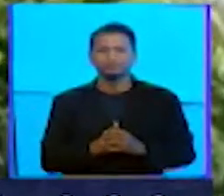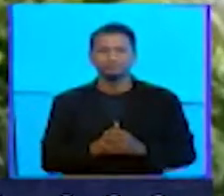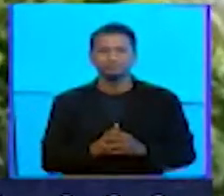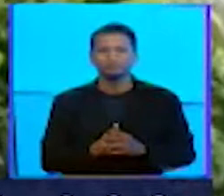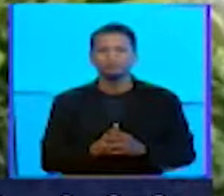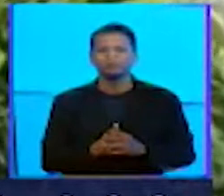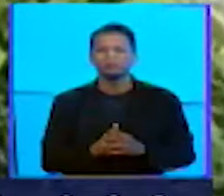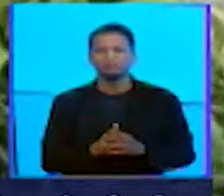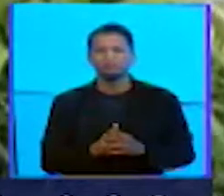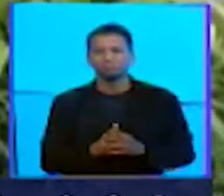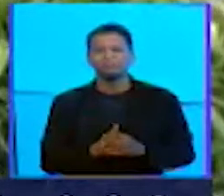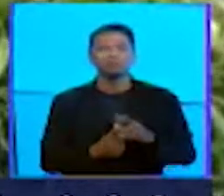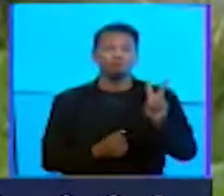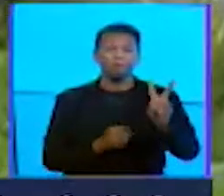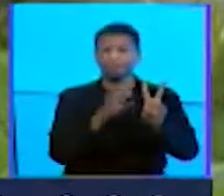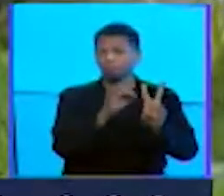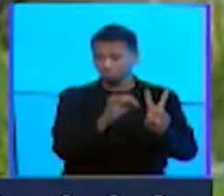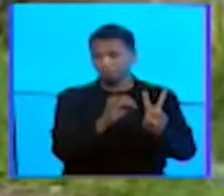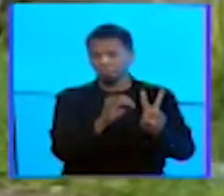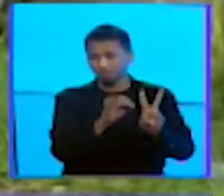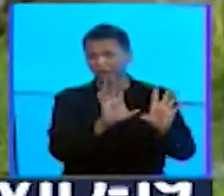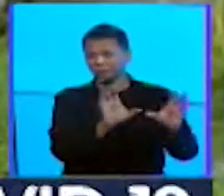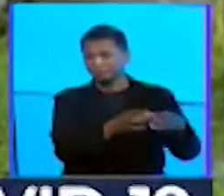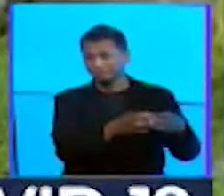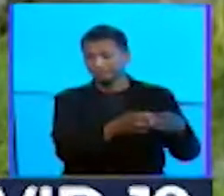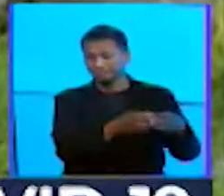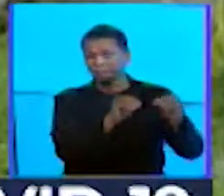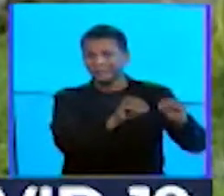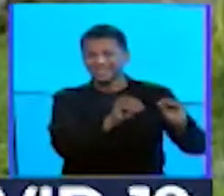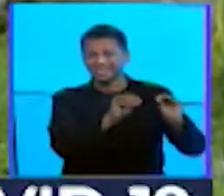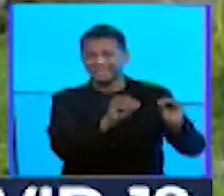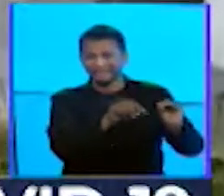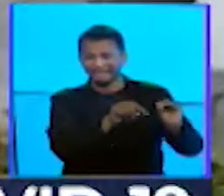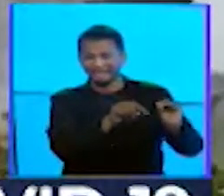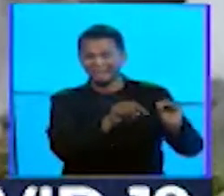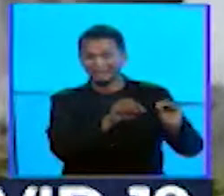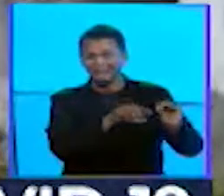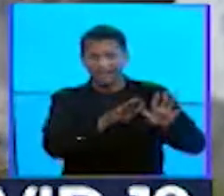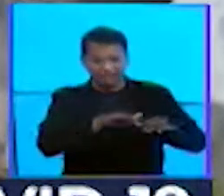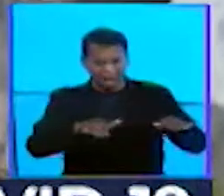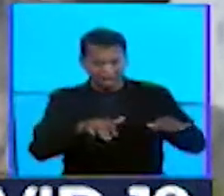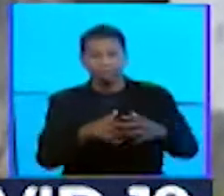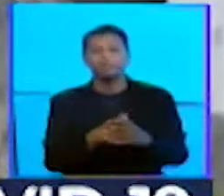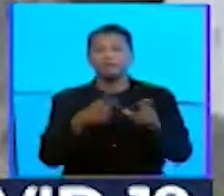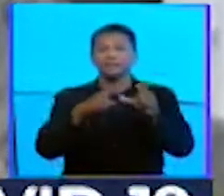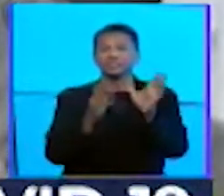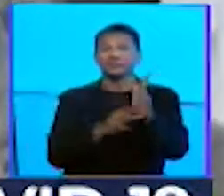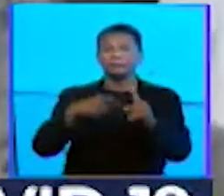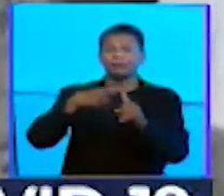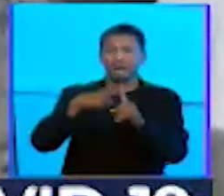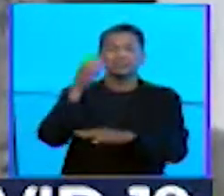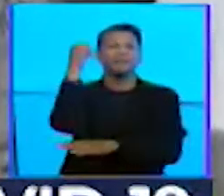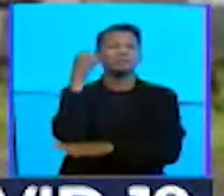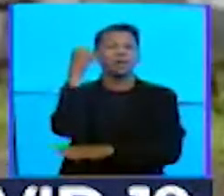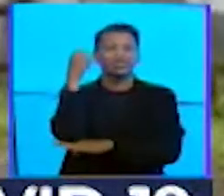20 orang yang terdiri dari murid dan tenaga pengajar di sebuah SMK di Kota Tasikmalaya, Jawa Barat, terkonfirmasi positif